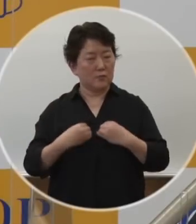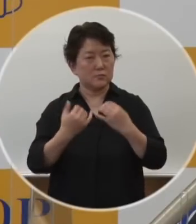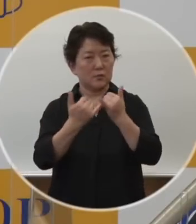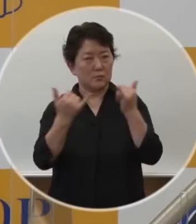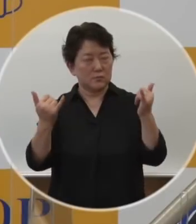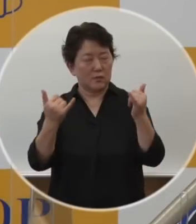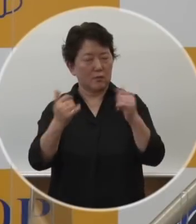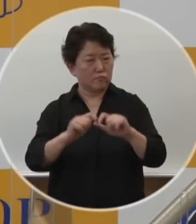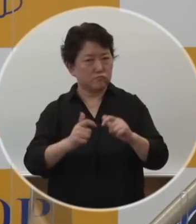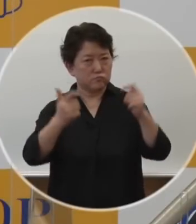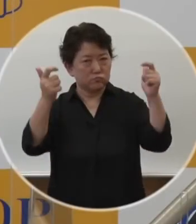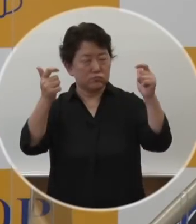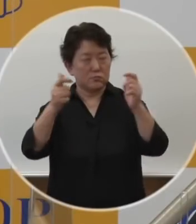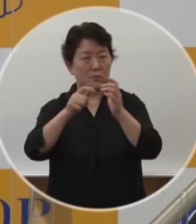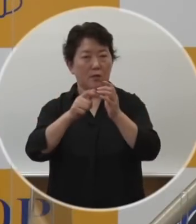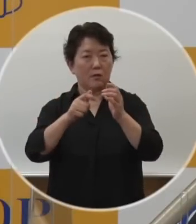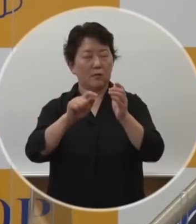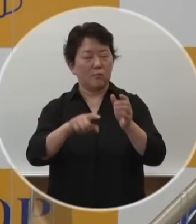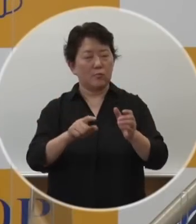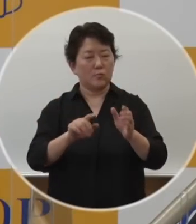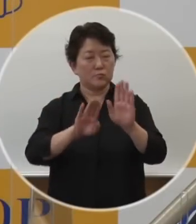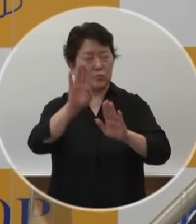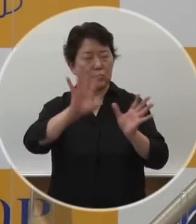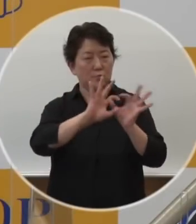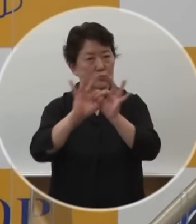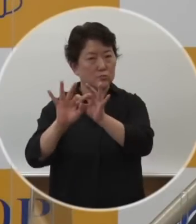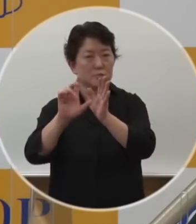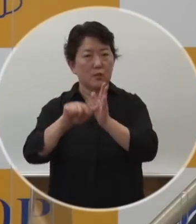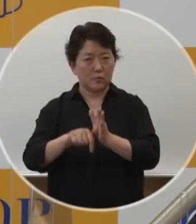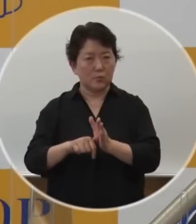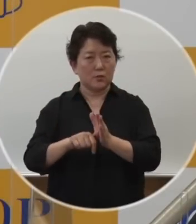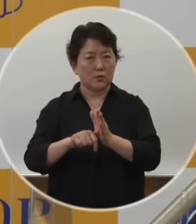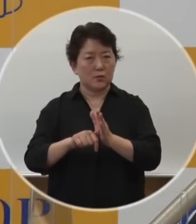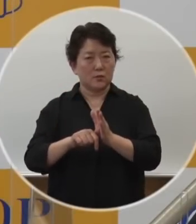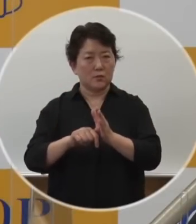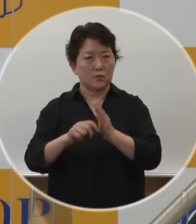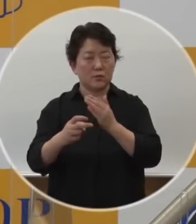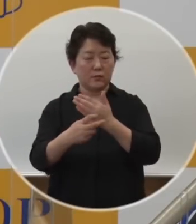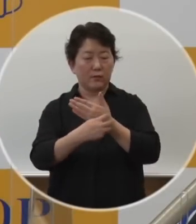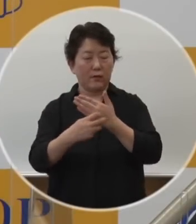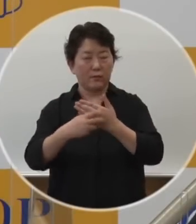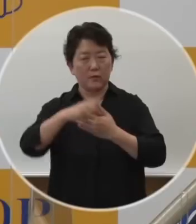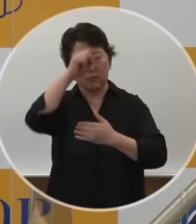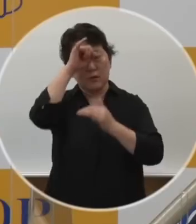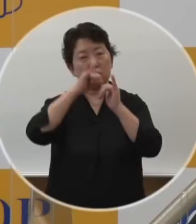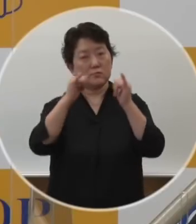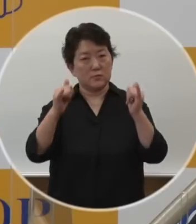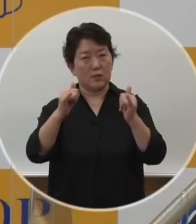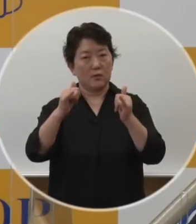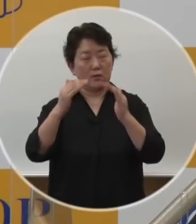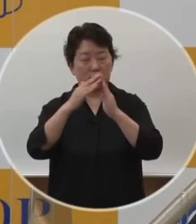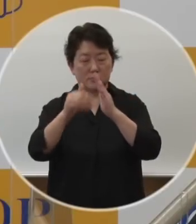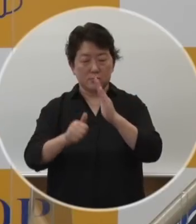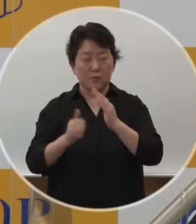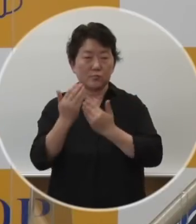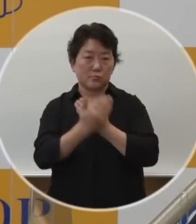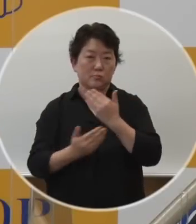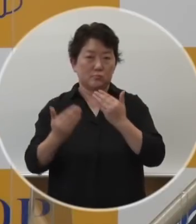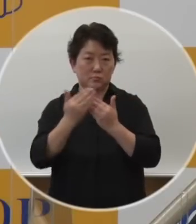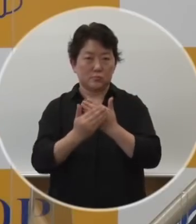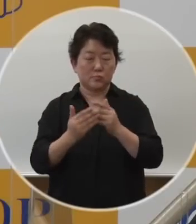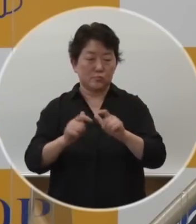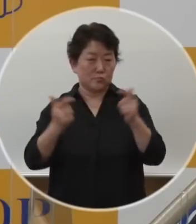が累増をするこの傾向が続きますと、外来患者や自宅療養者の増加等により